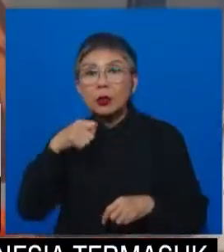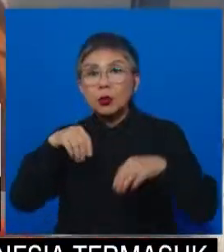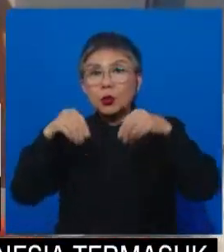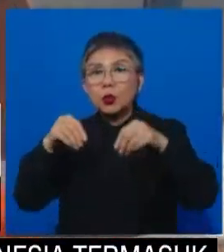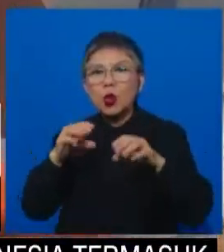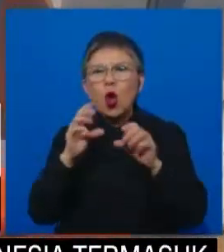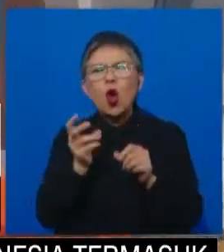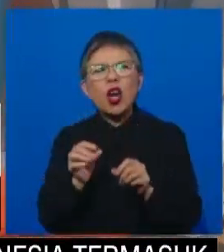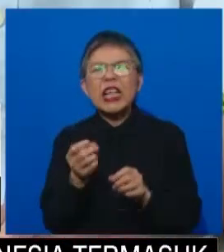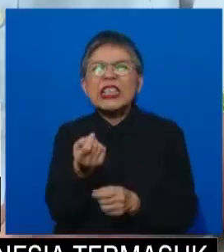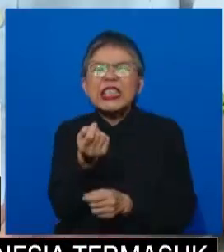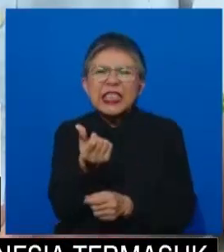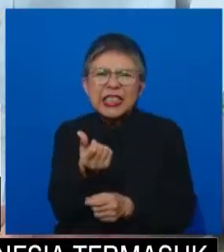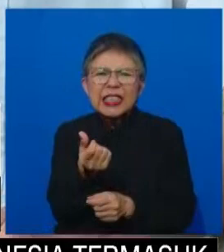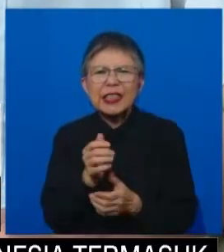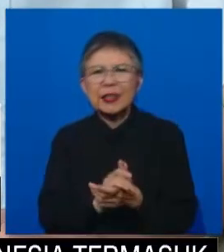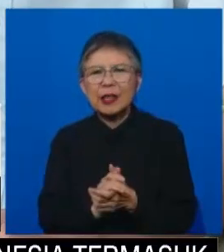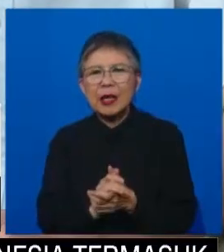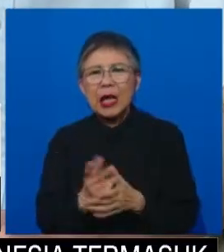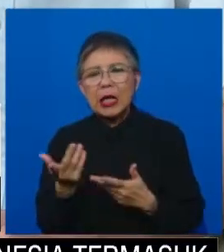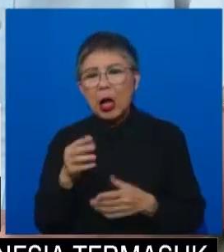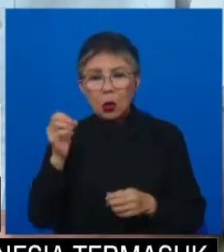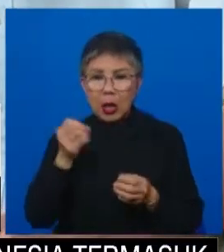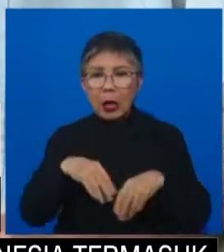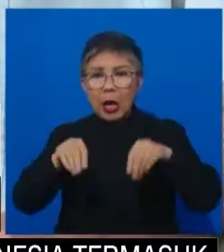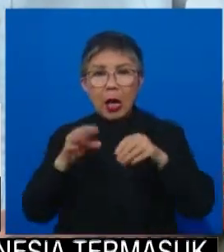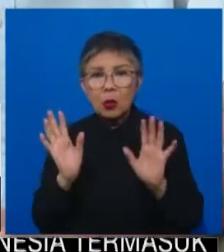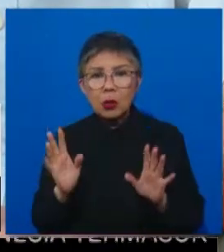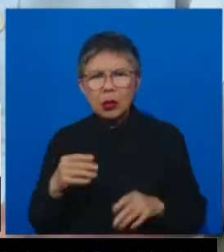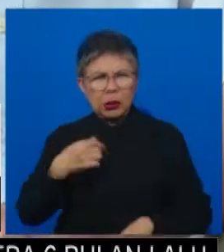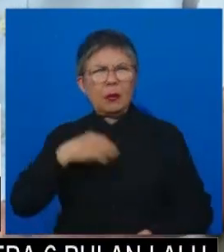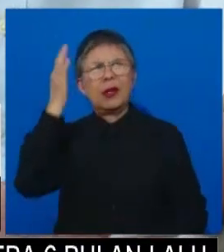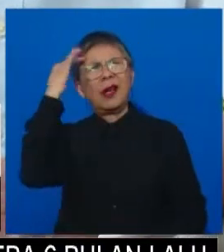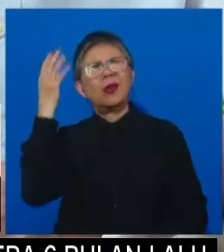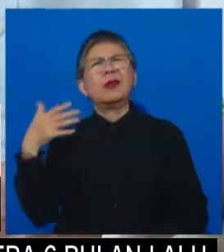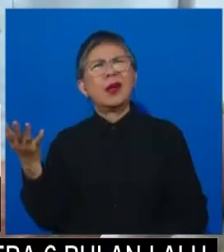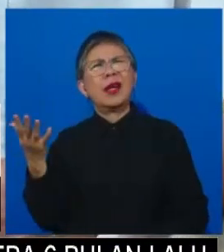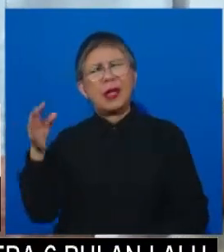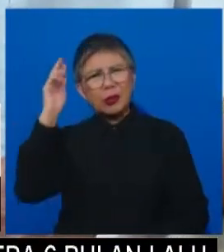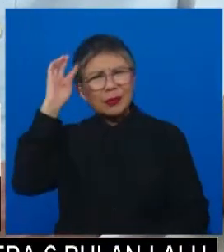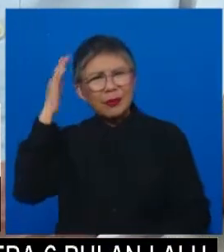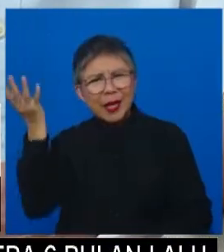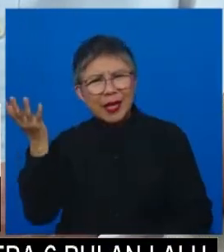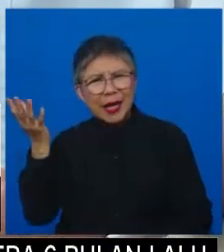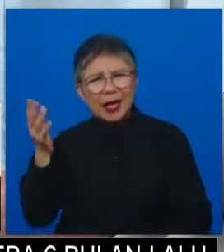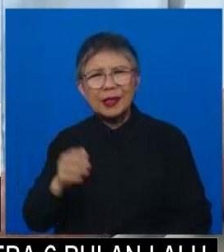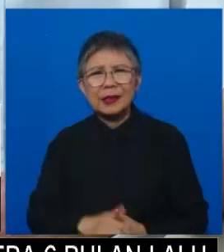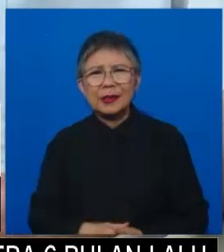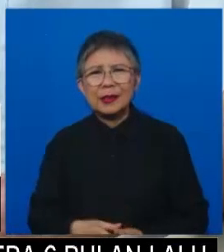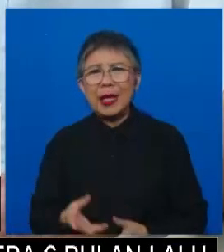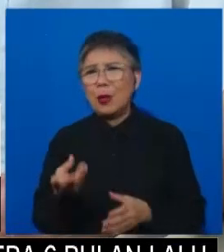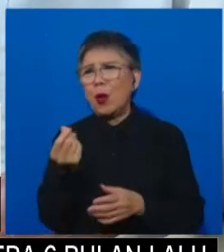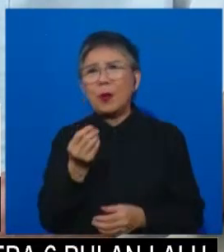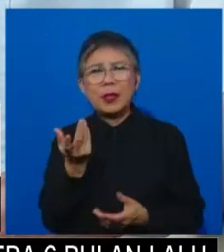pembeli. Ya, kalau nggak laku ya pikiran. Pikirnya kalau dagang gak laku ya pengennya pulang kampung.